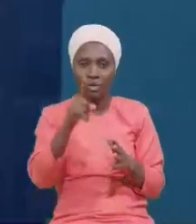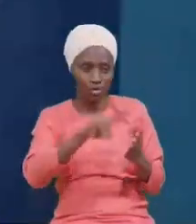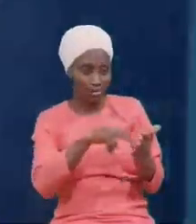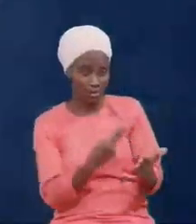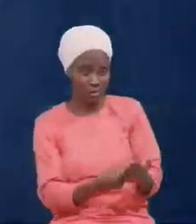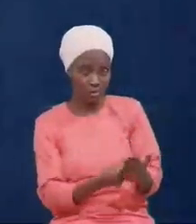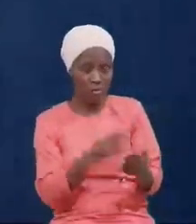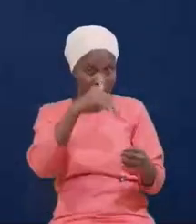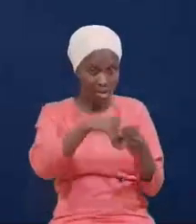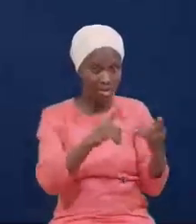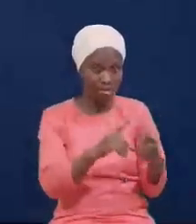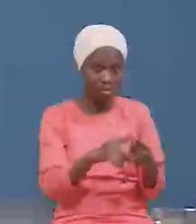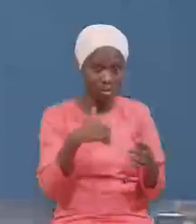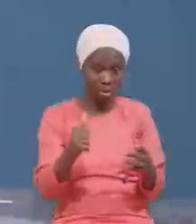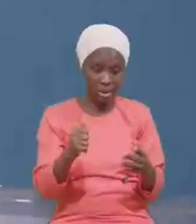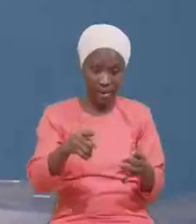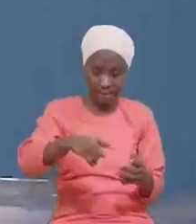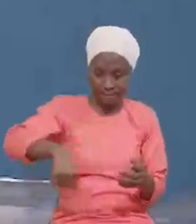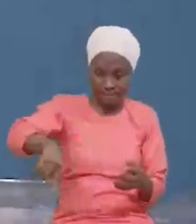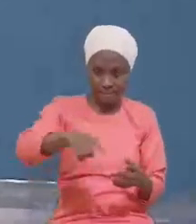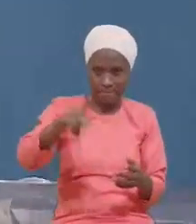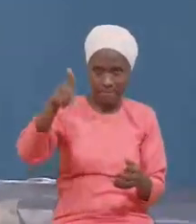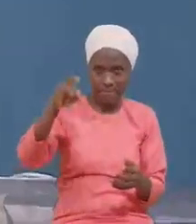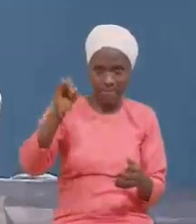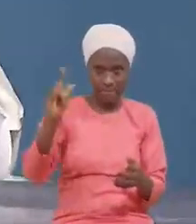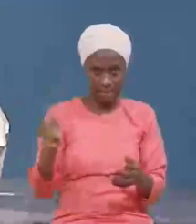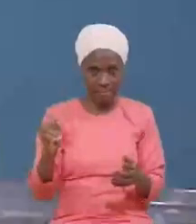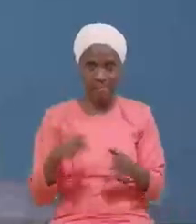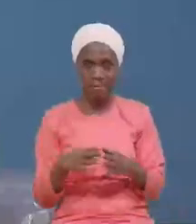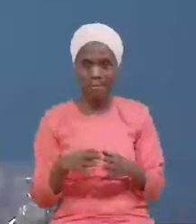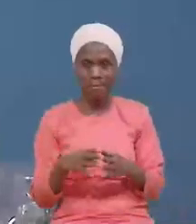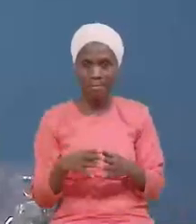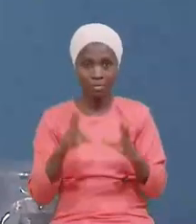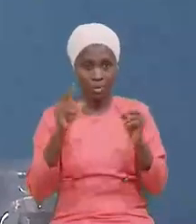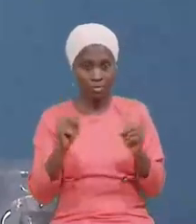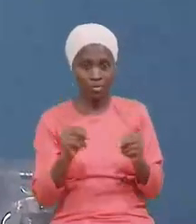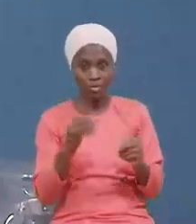Vous êtes tombé dans un fossé. Pas de nourriture.